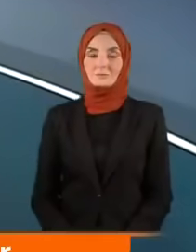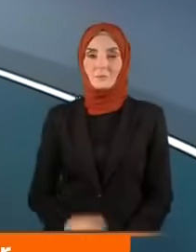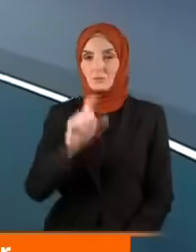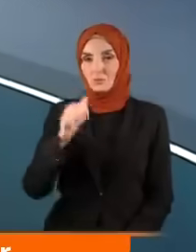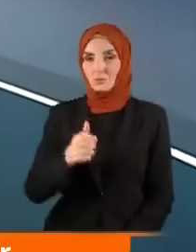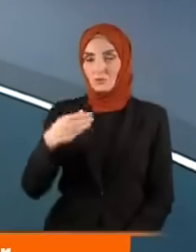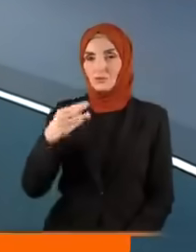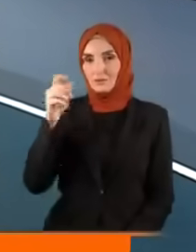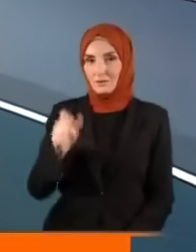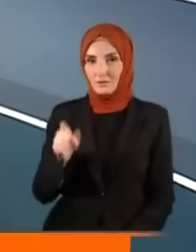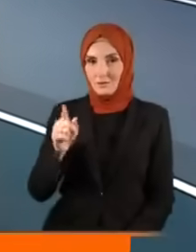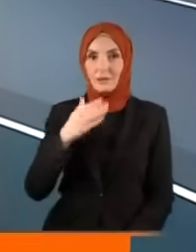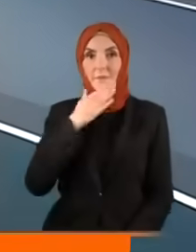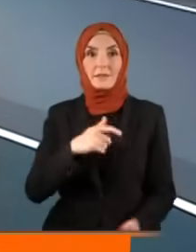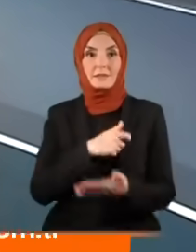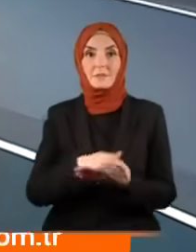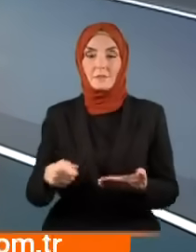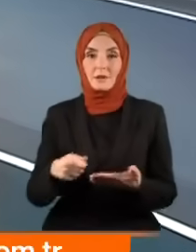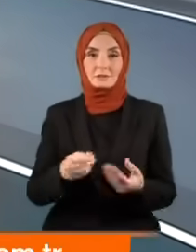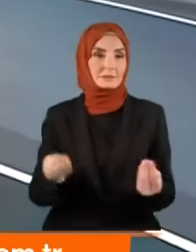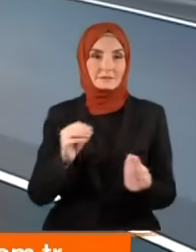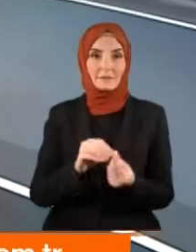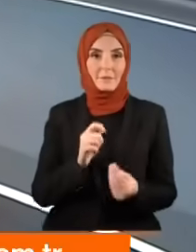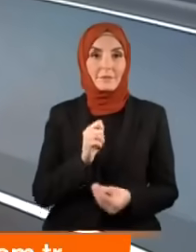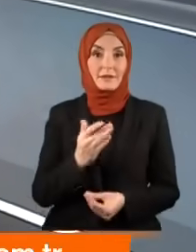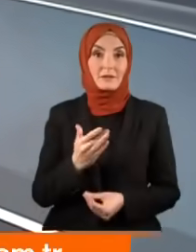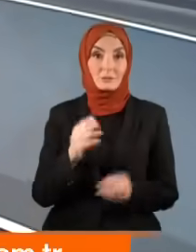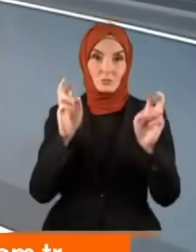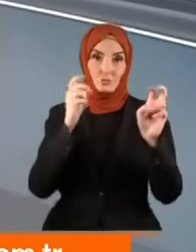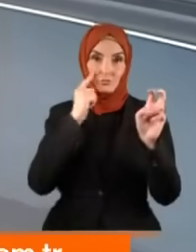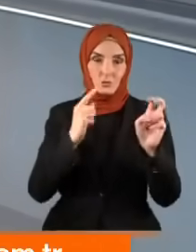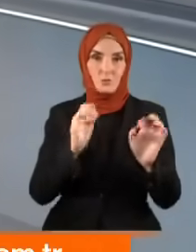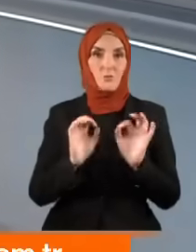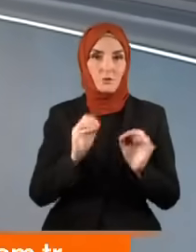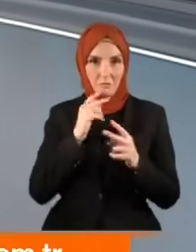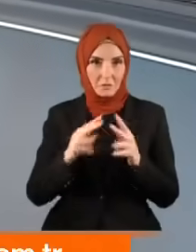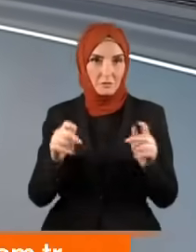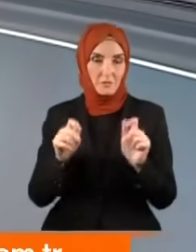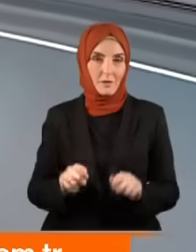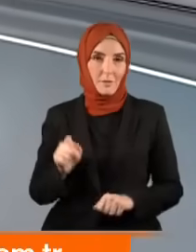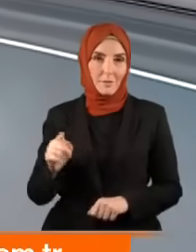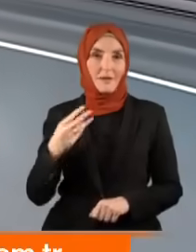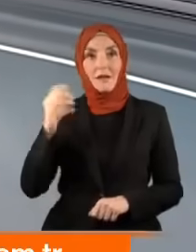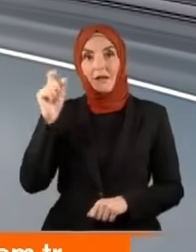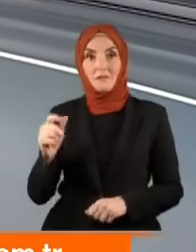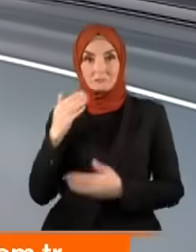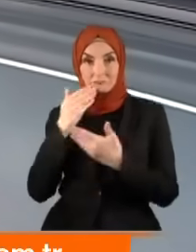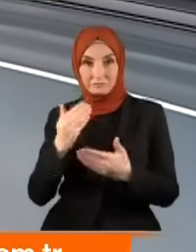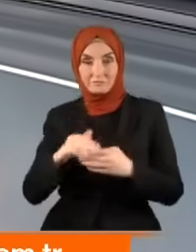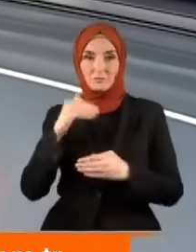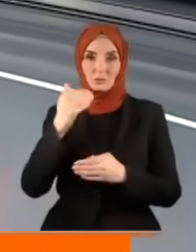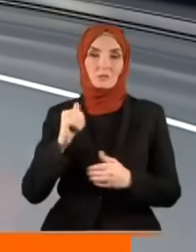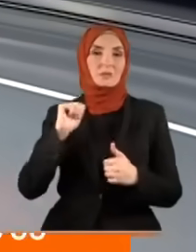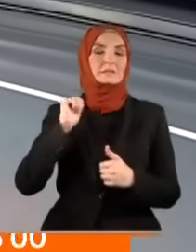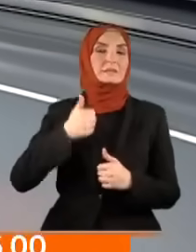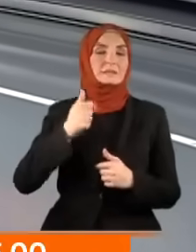Cumhurbaşkanı Erdoğan emekli maaşlarına ne kadar zam yapılacağı konusunda önemli açıklamalar yapmıştı Erdoğan'ın işareti sonrasında gözler yarınki kabine